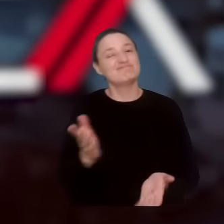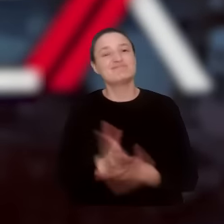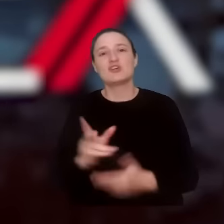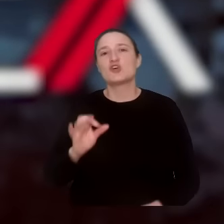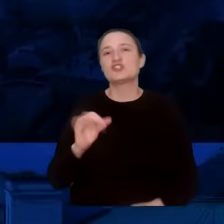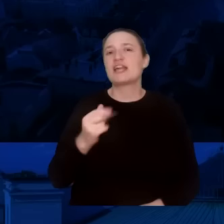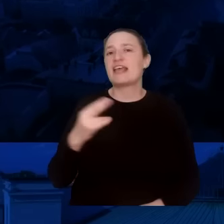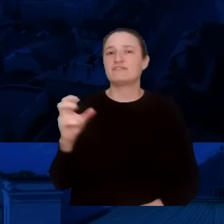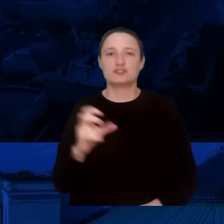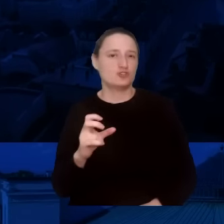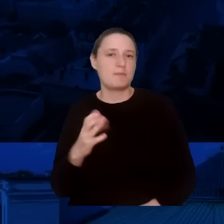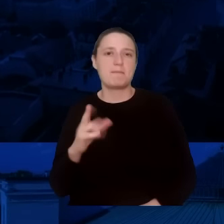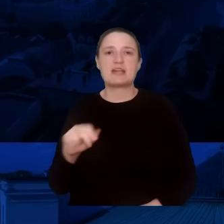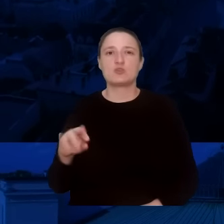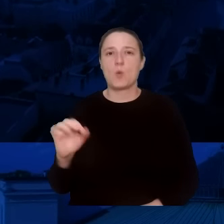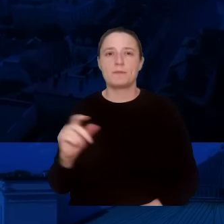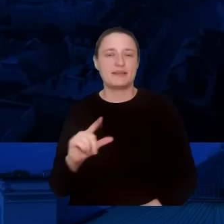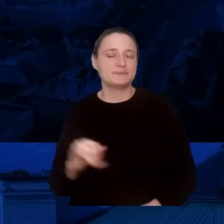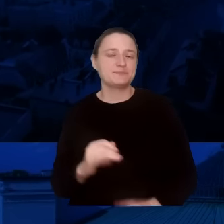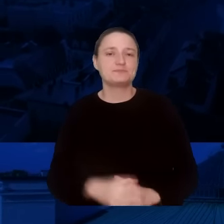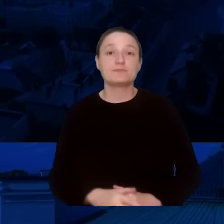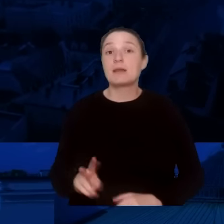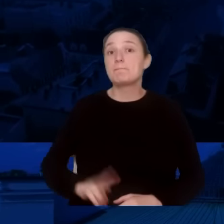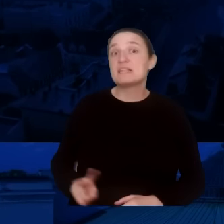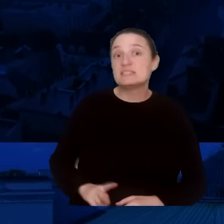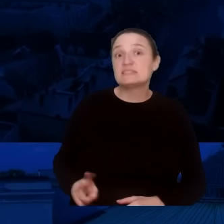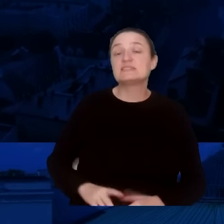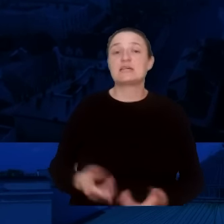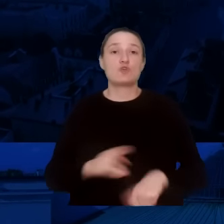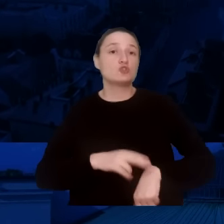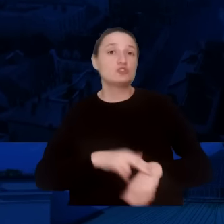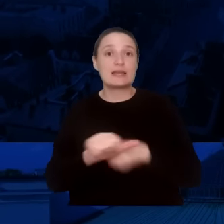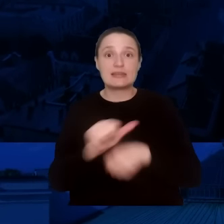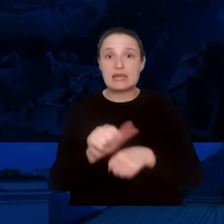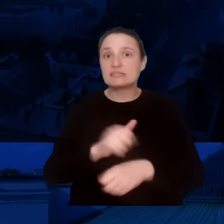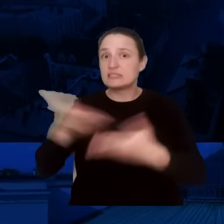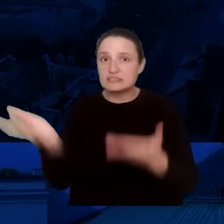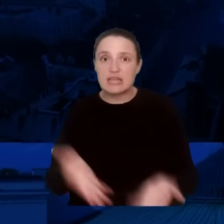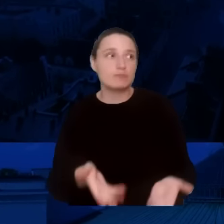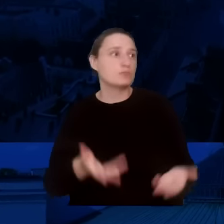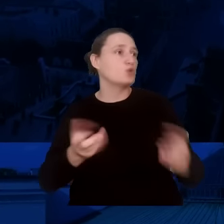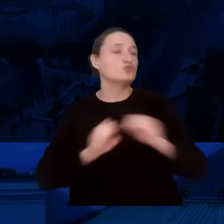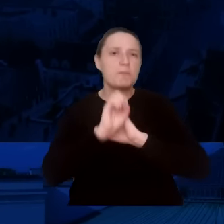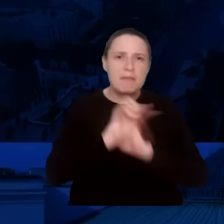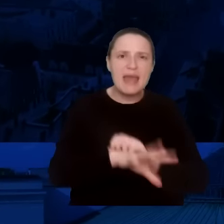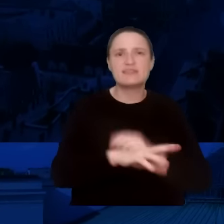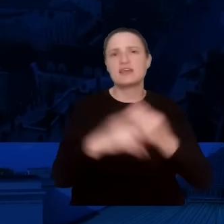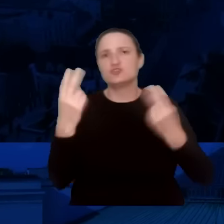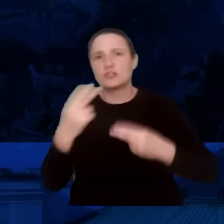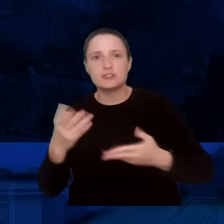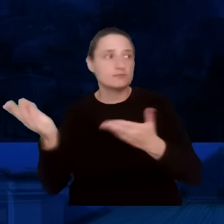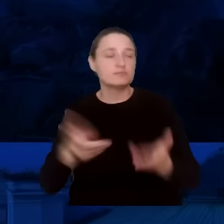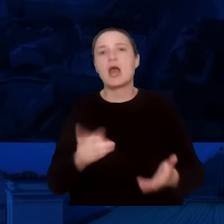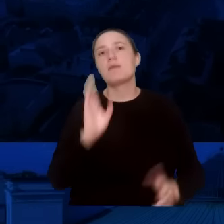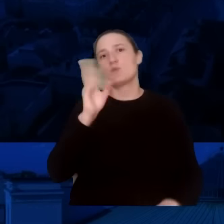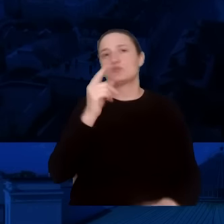Sienkiewicza. Minister Bartłomiej Sienkiewicz zwołał na godzinę 11 konferencję prasową, pozapraszał media, a potem na konferencji sam się